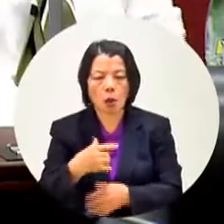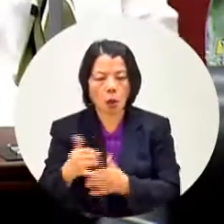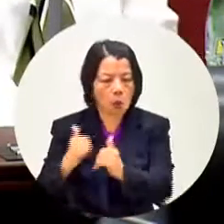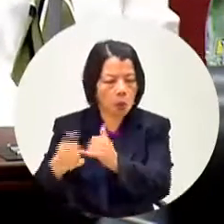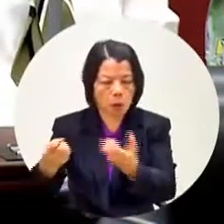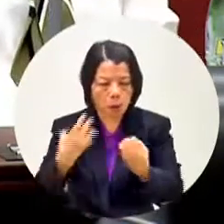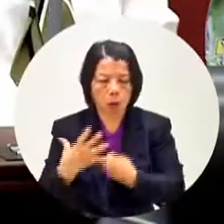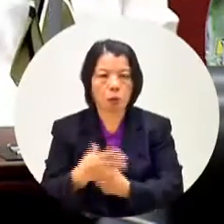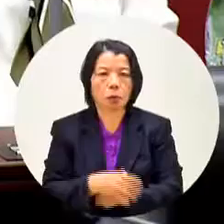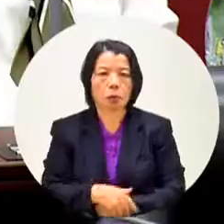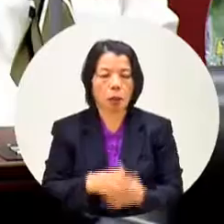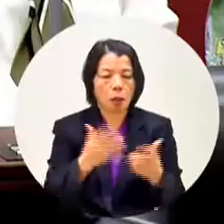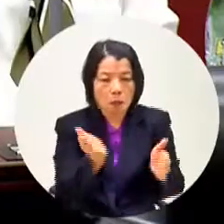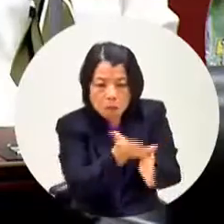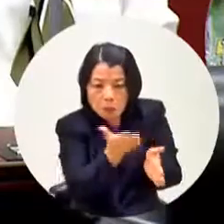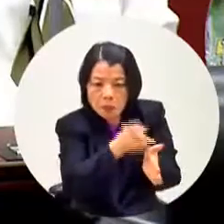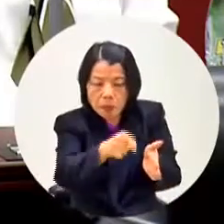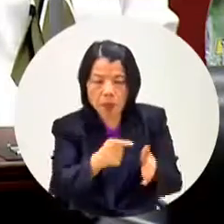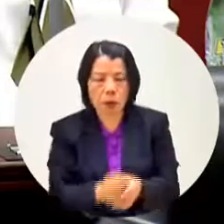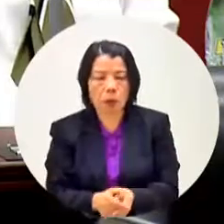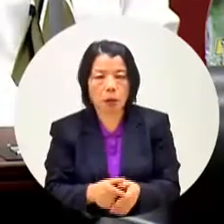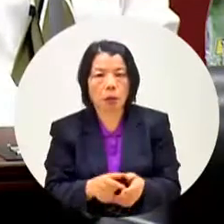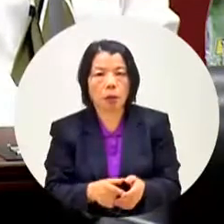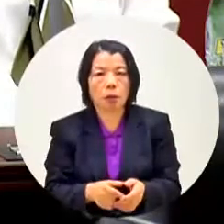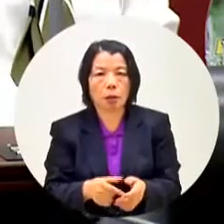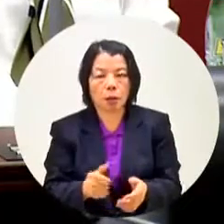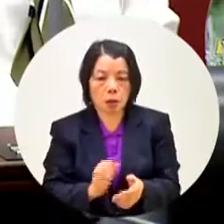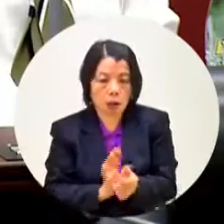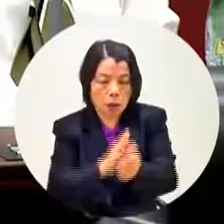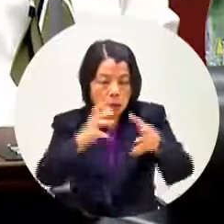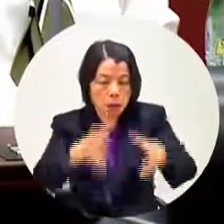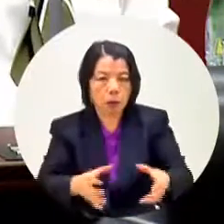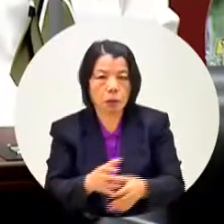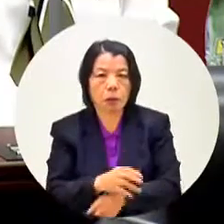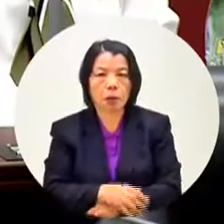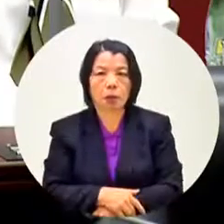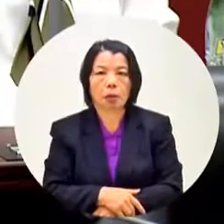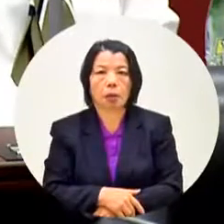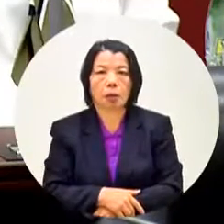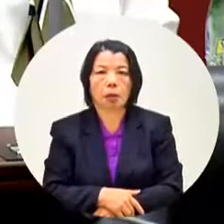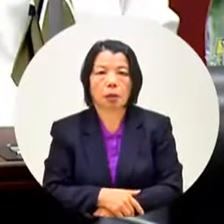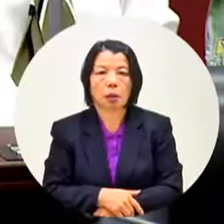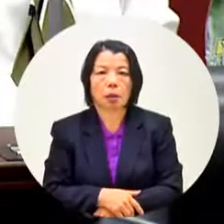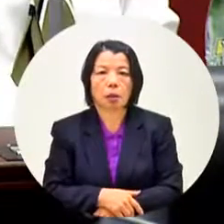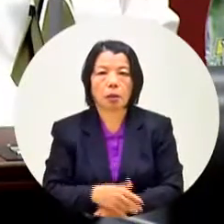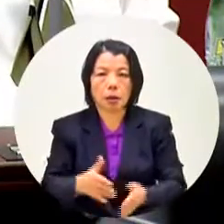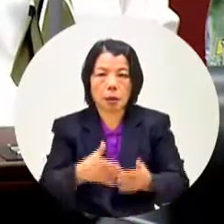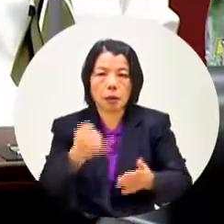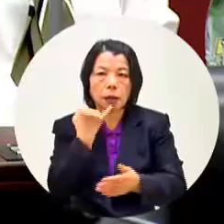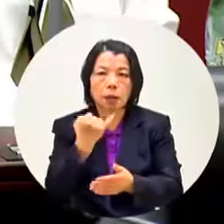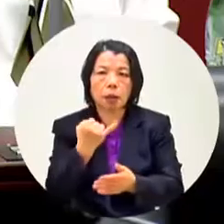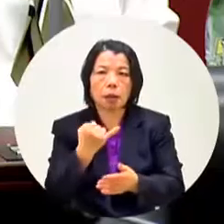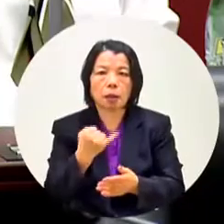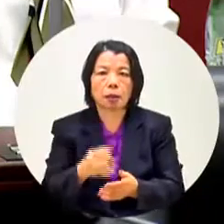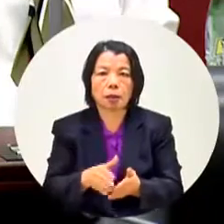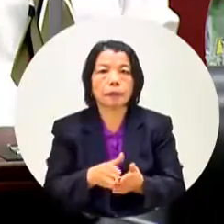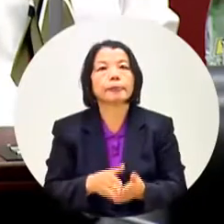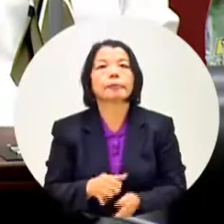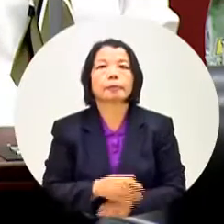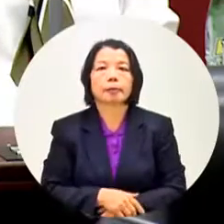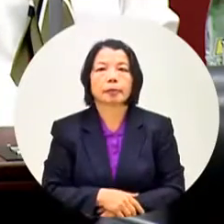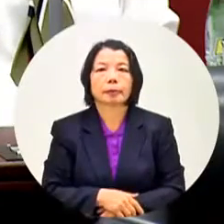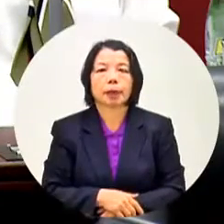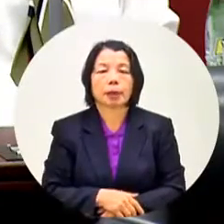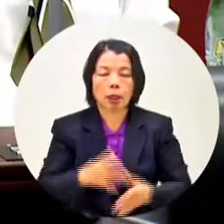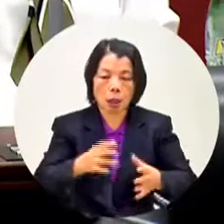狗，他们没有小孩，他们也不愿意生小孩，也甚至有的也没成家没立业，他们下半辈子说要跟动